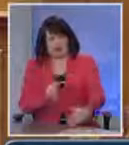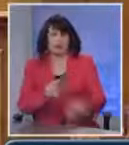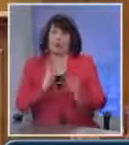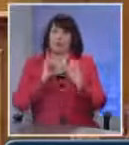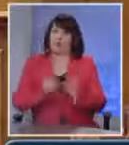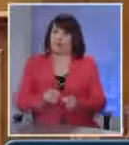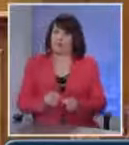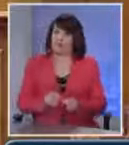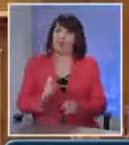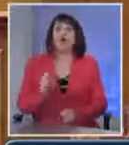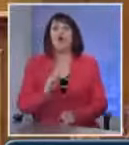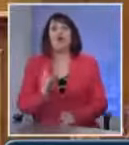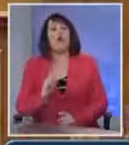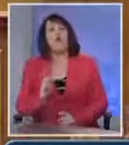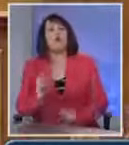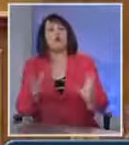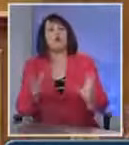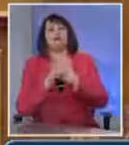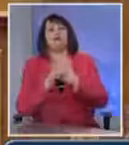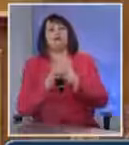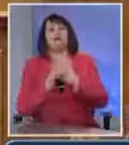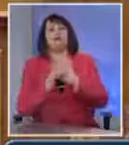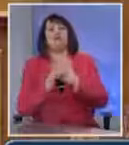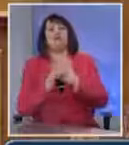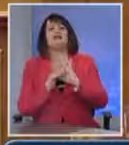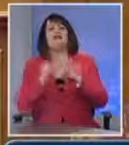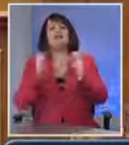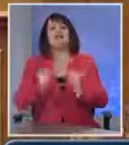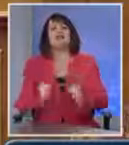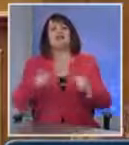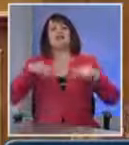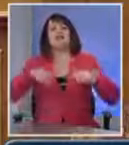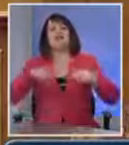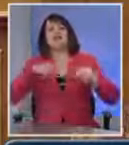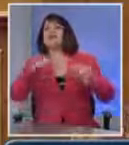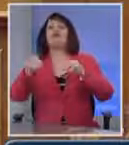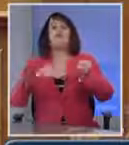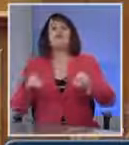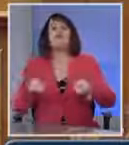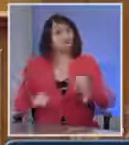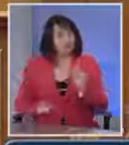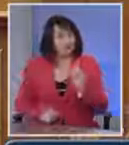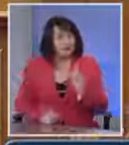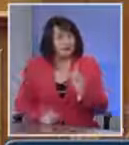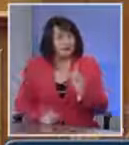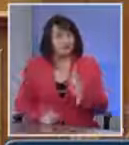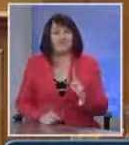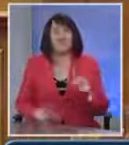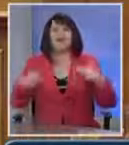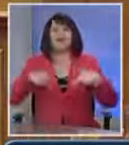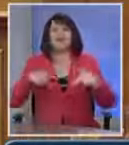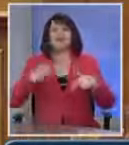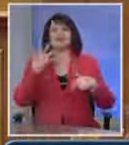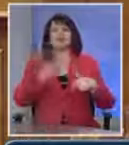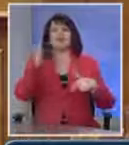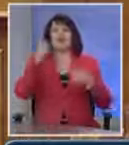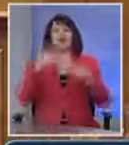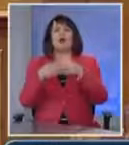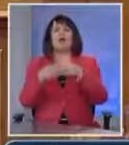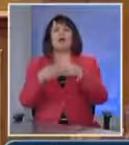αποφάσεις, όχι για να συνεργαστούν να μοιράζουν τις θέσεις στα Υπουργεία. Και πώς θα λειτουργήσει μια κυβέρνηση 5 κομμάτων?